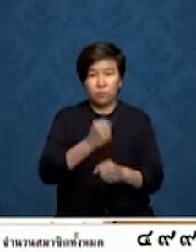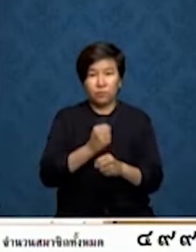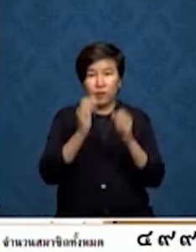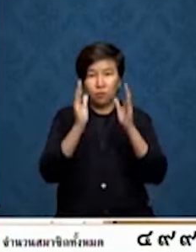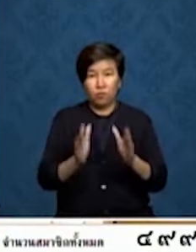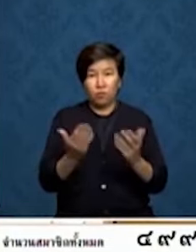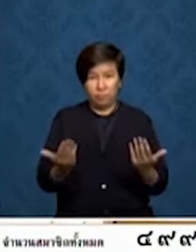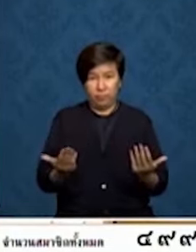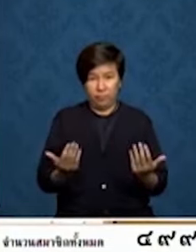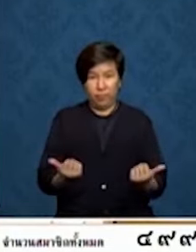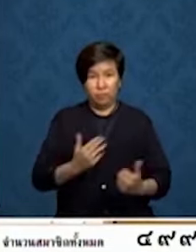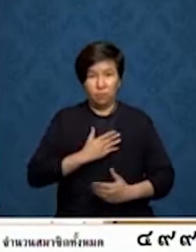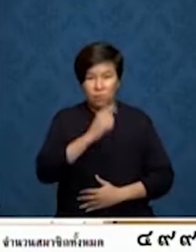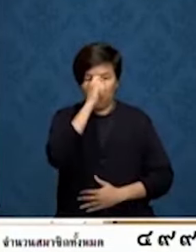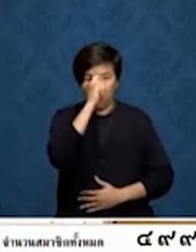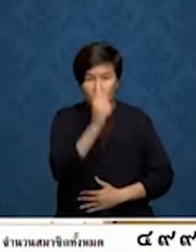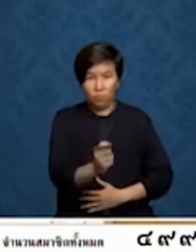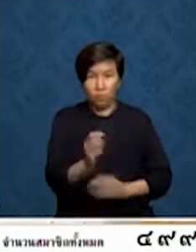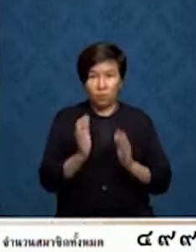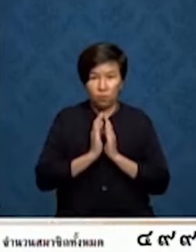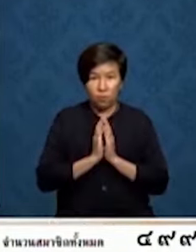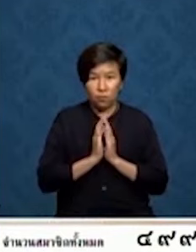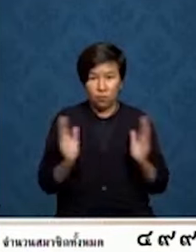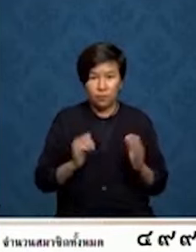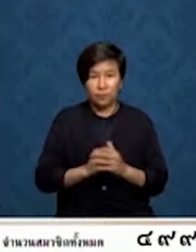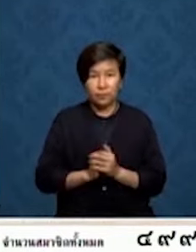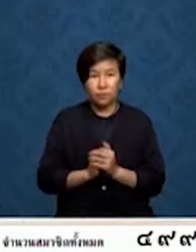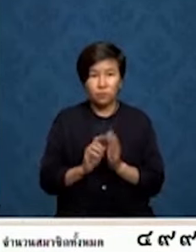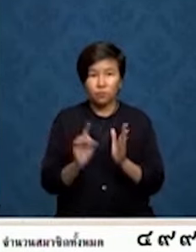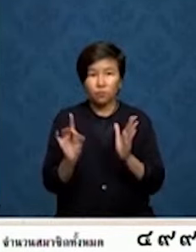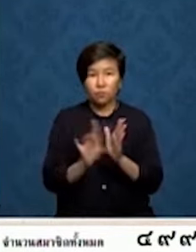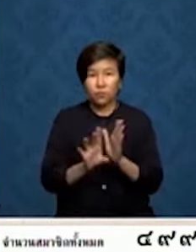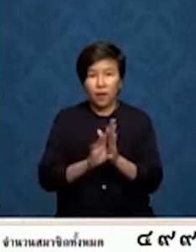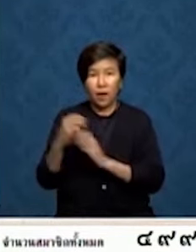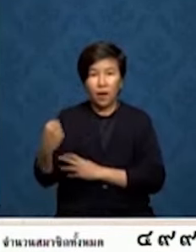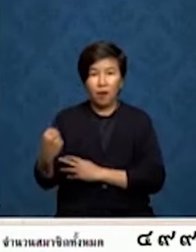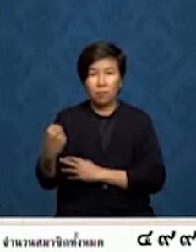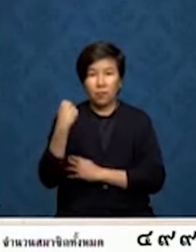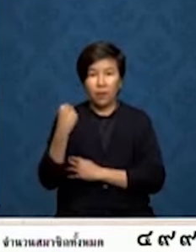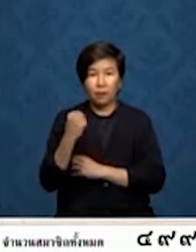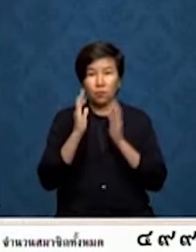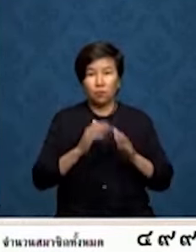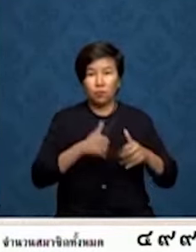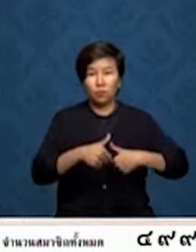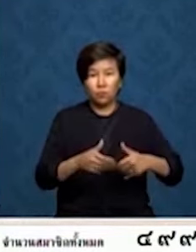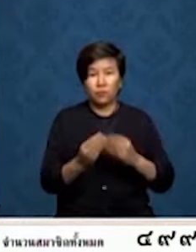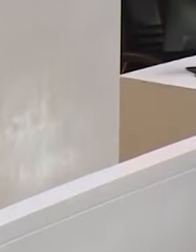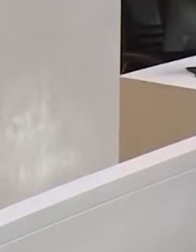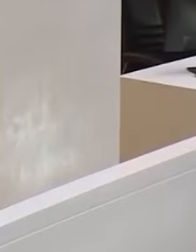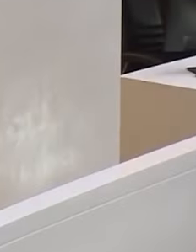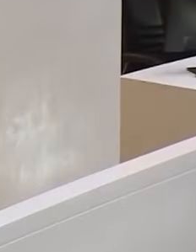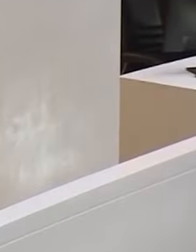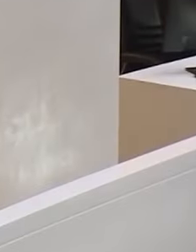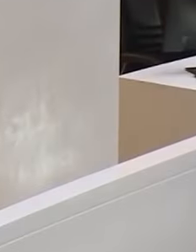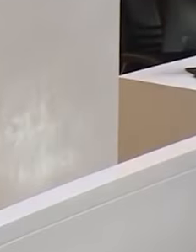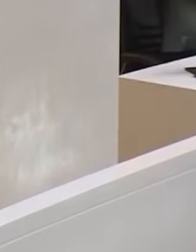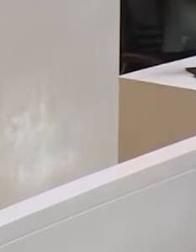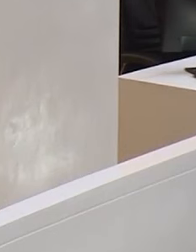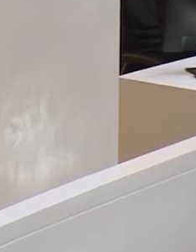ป็นกลางดีนะครับแต่ทีเนี้ยตอนเนี้ยท่านก็ยังอยู่ในตำแหน่งเราก็ไม่ควรจะไปพูดอะไร เ กินเลยนี่ก็ไม่เหมาะสมครับ